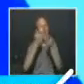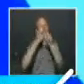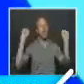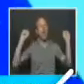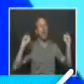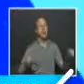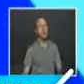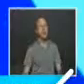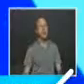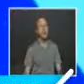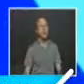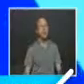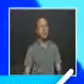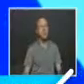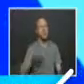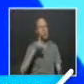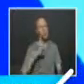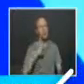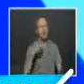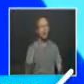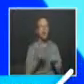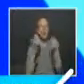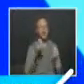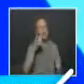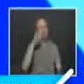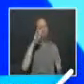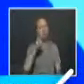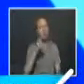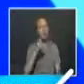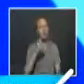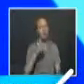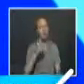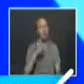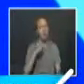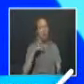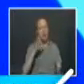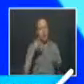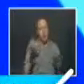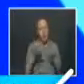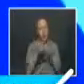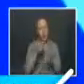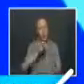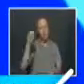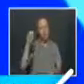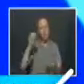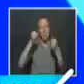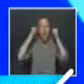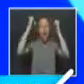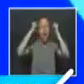וליברלית. יש לי משהו, את יודעת, באים החבר'ה האלה המזרחיים שאוהדי